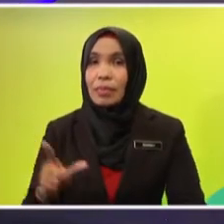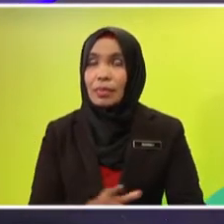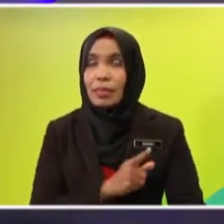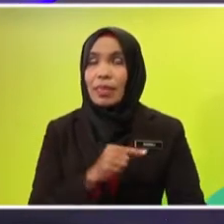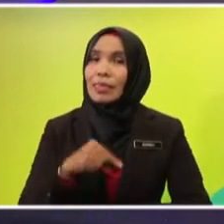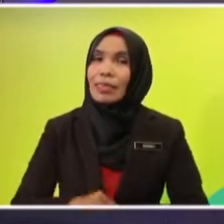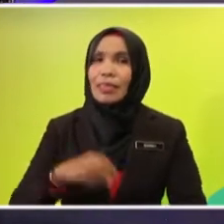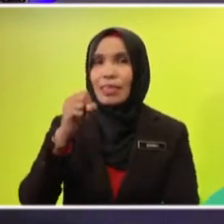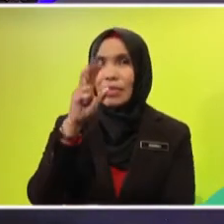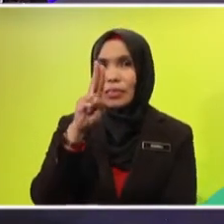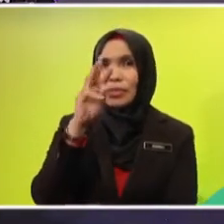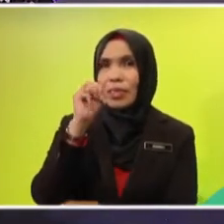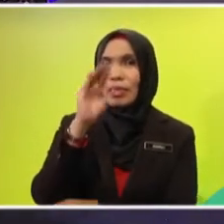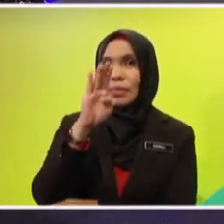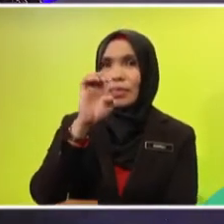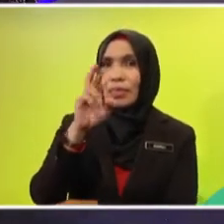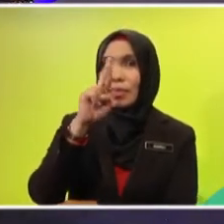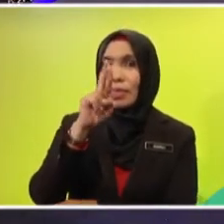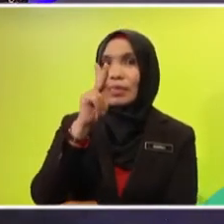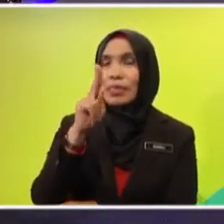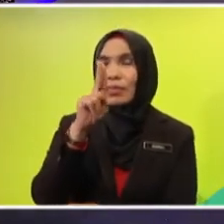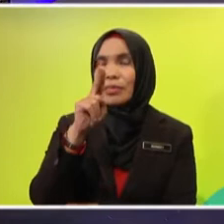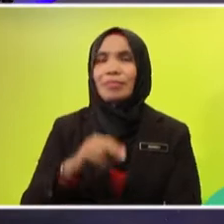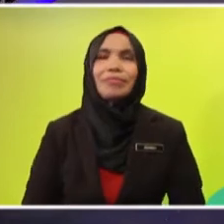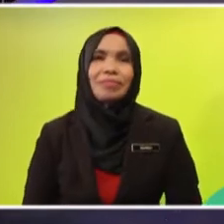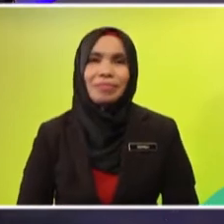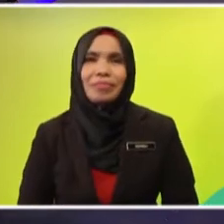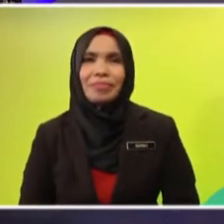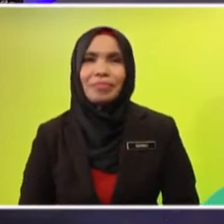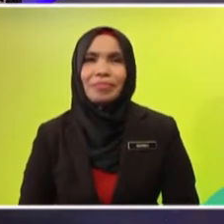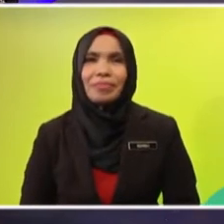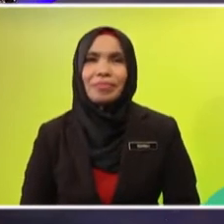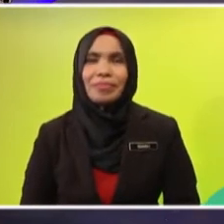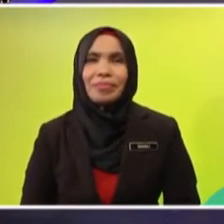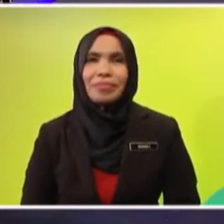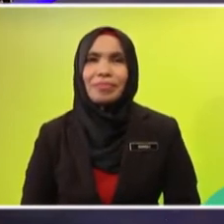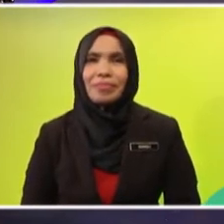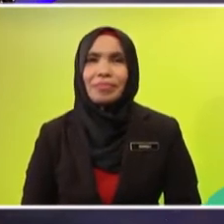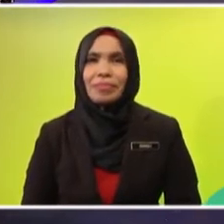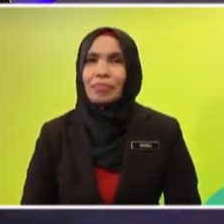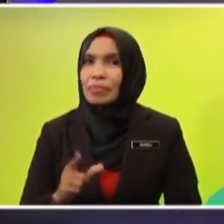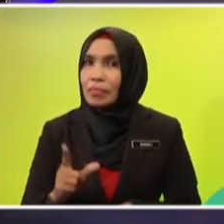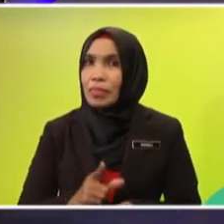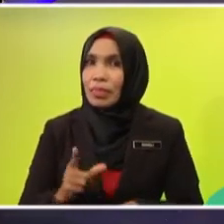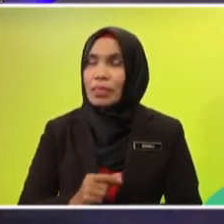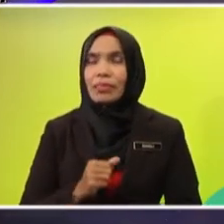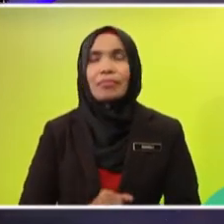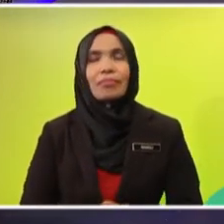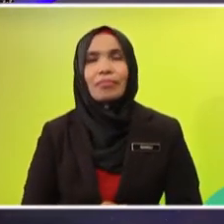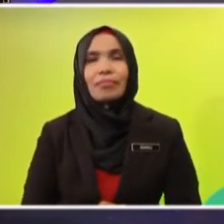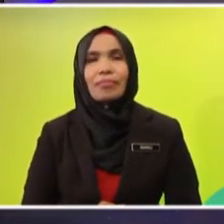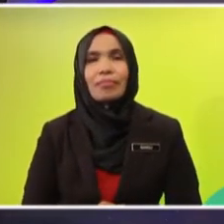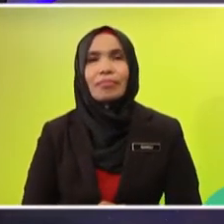betul hehehe kita dapatkan juga latihan mempunyai di-zoom beku yang ada di situ-situ Sungguh